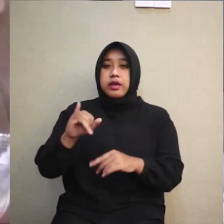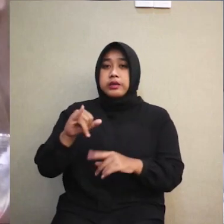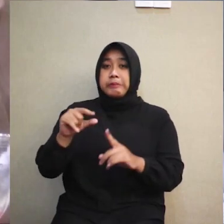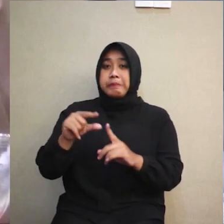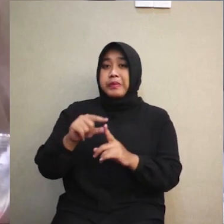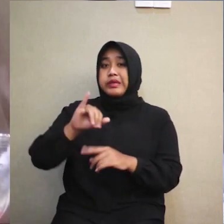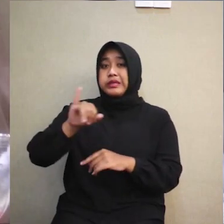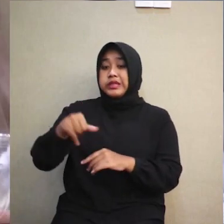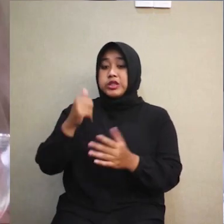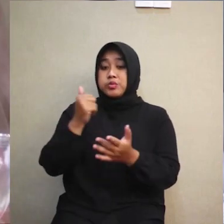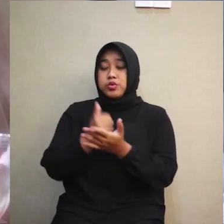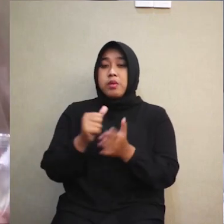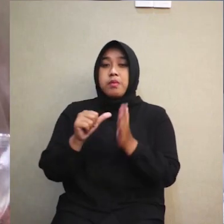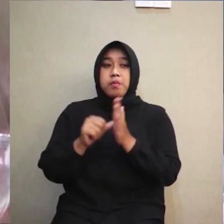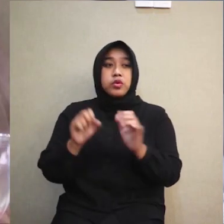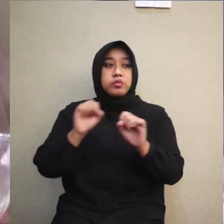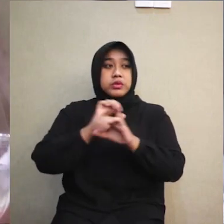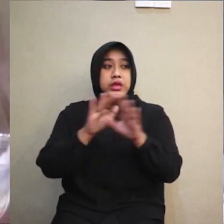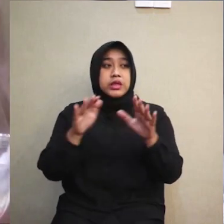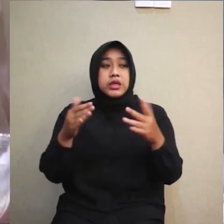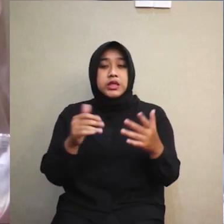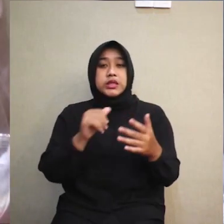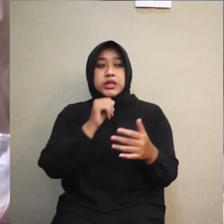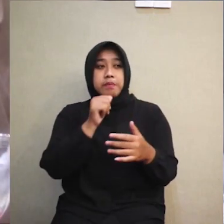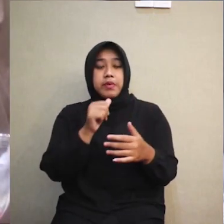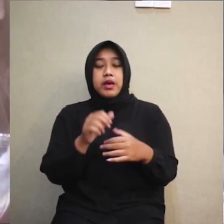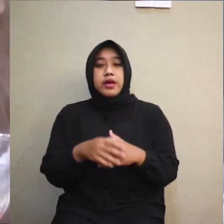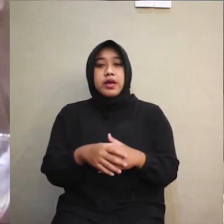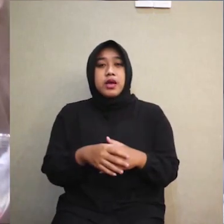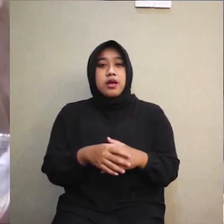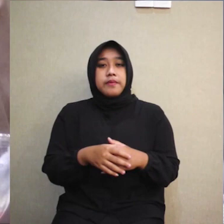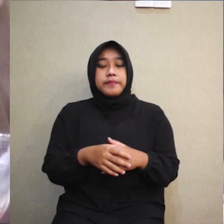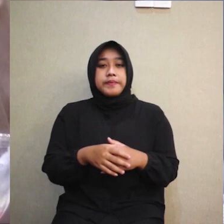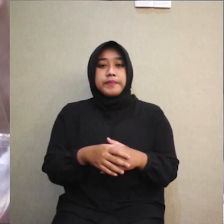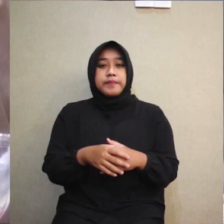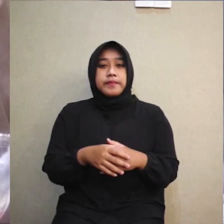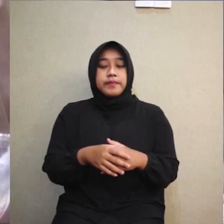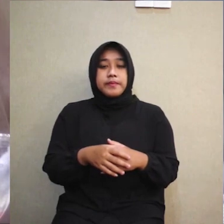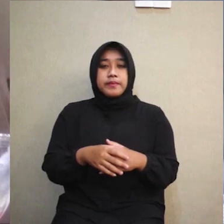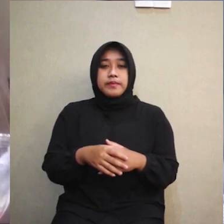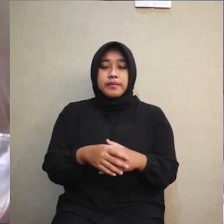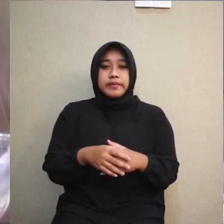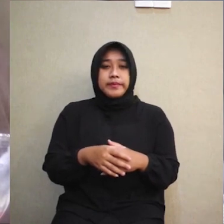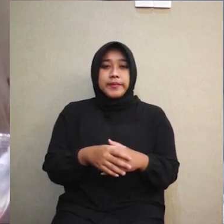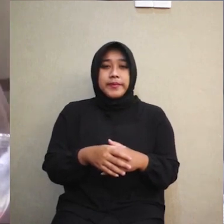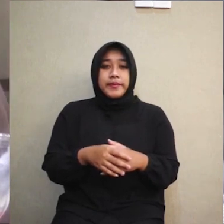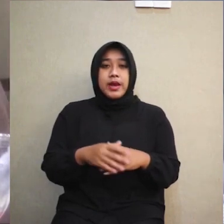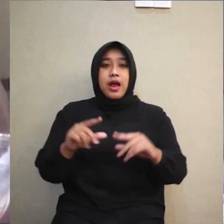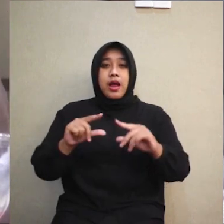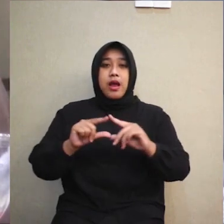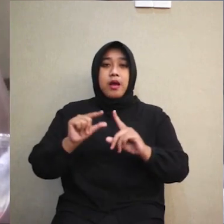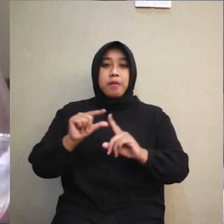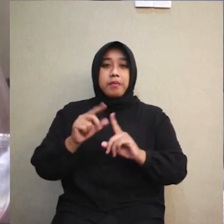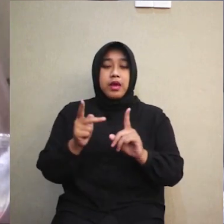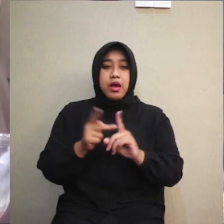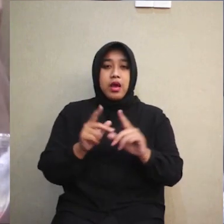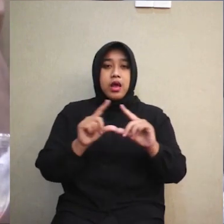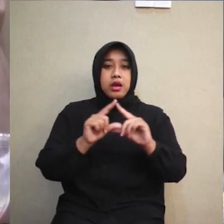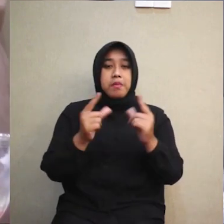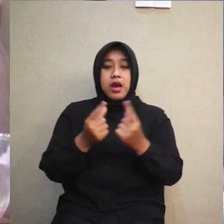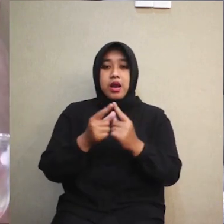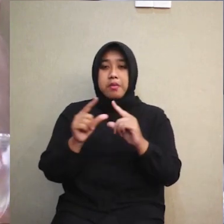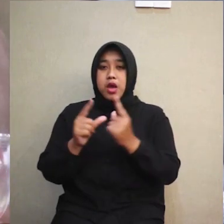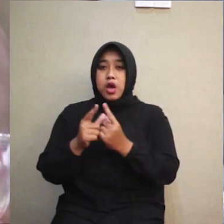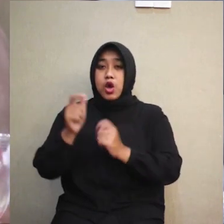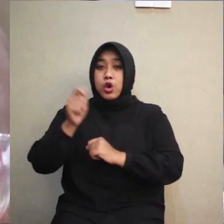sebetulnya menjelaskan kepada para ini penegak hukum gitu ya pada lembaga-lembaga